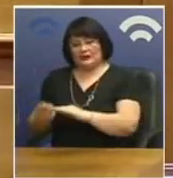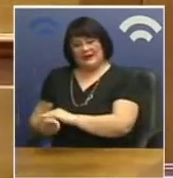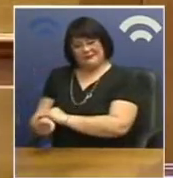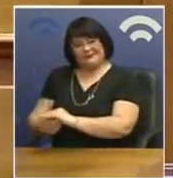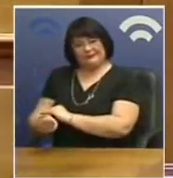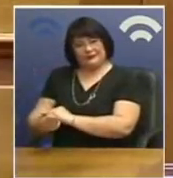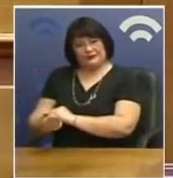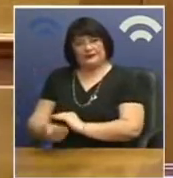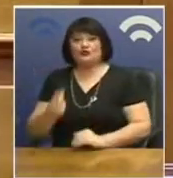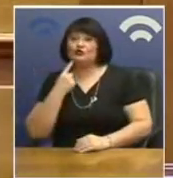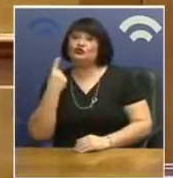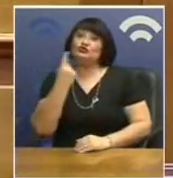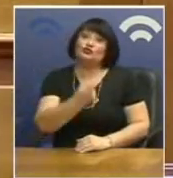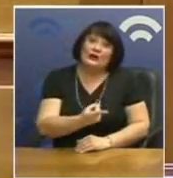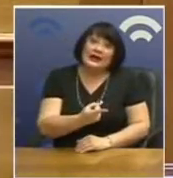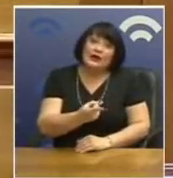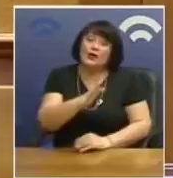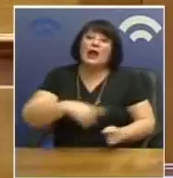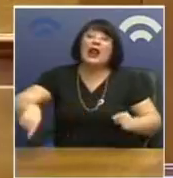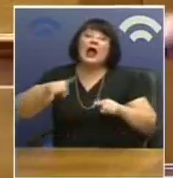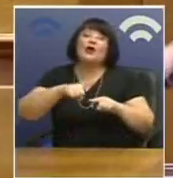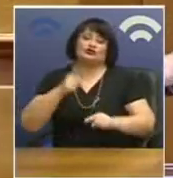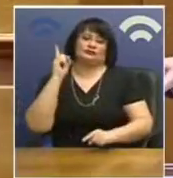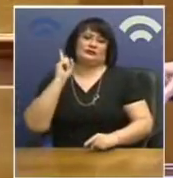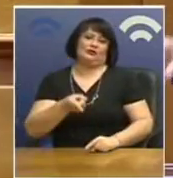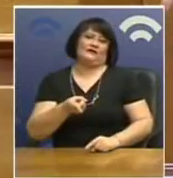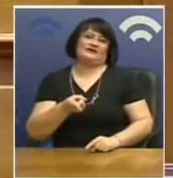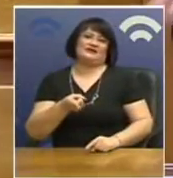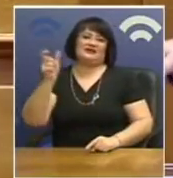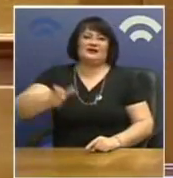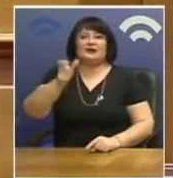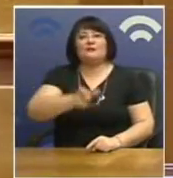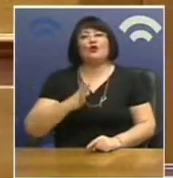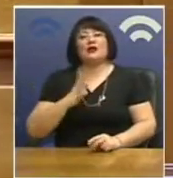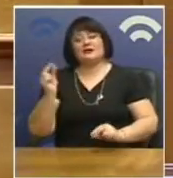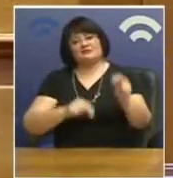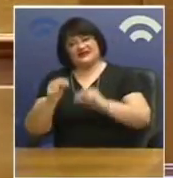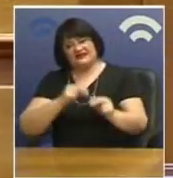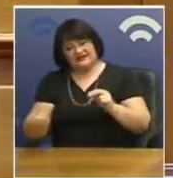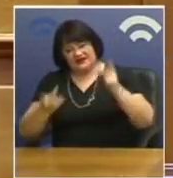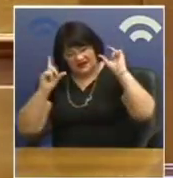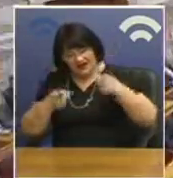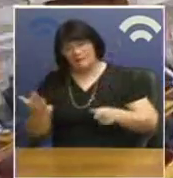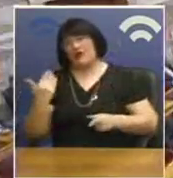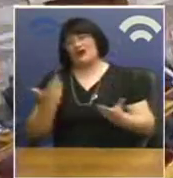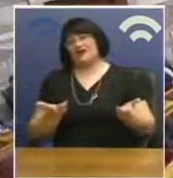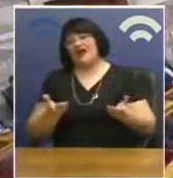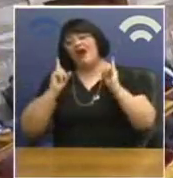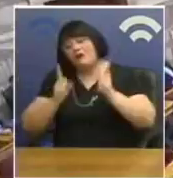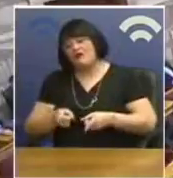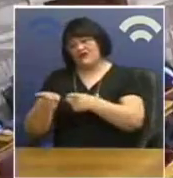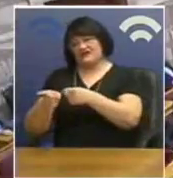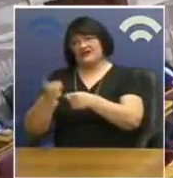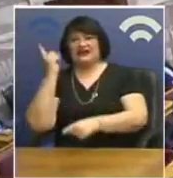Σας παραδίδω στη χλέβη του ελληνικού λαού και των ίδιων των πολιτών που ψήφισαν το κόμμα σας στις τελευταίες εκλογές. Διότι σε αυτό το